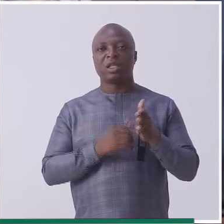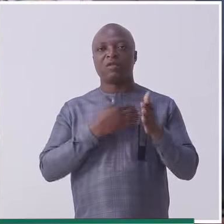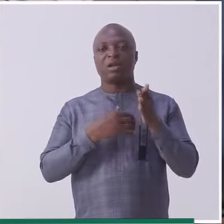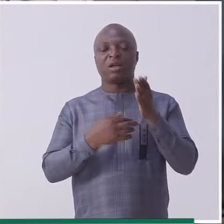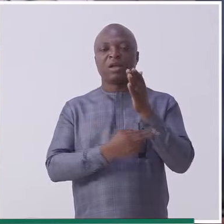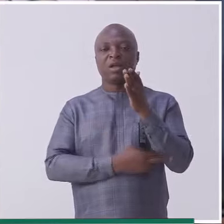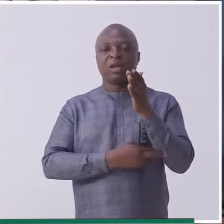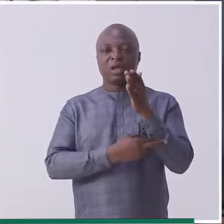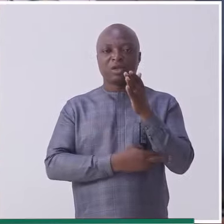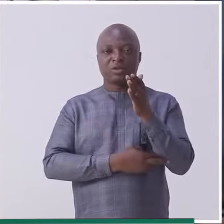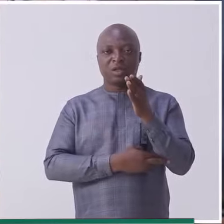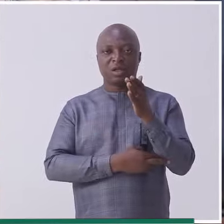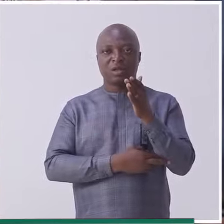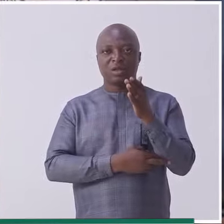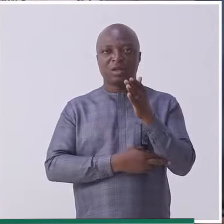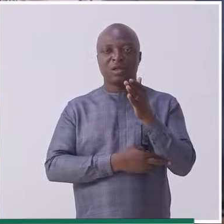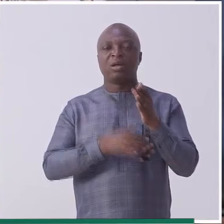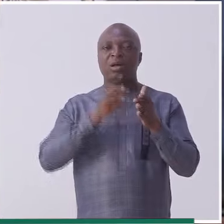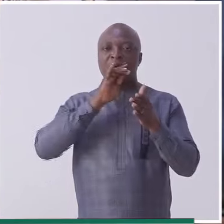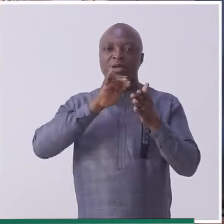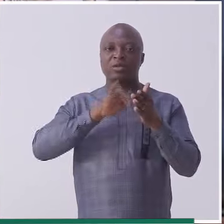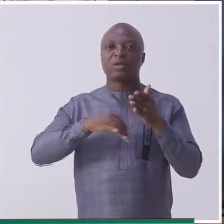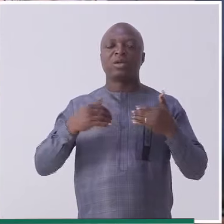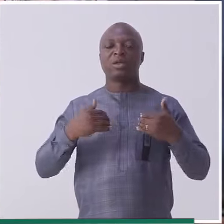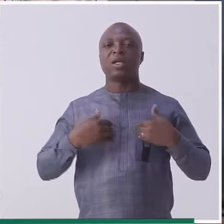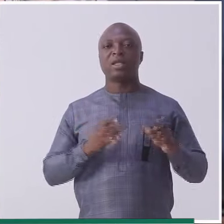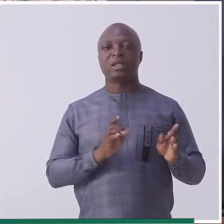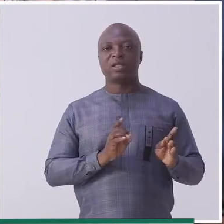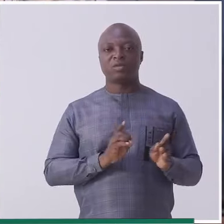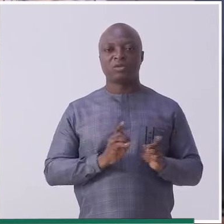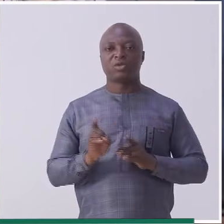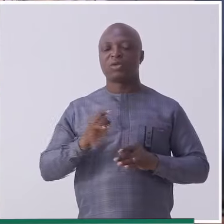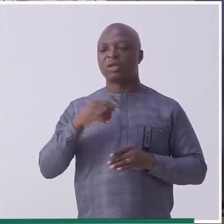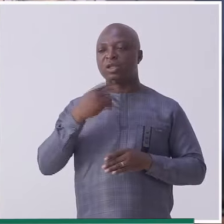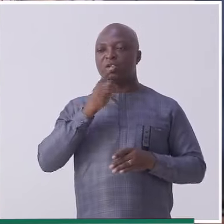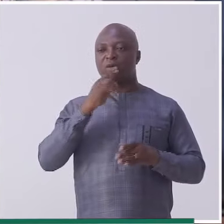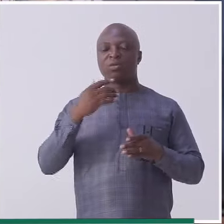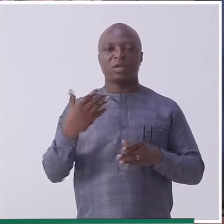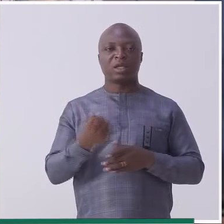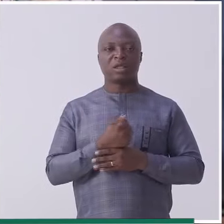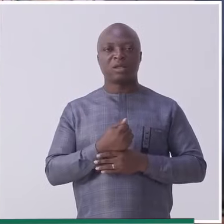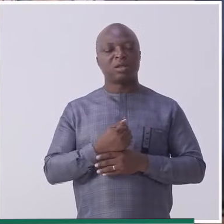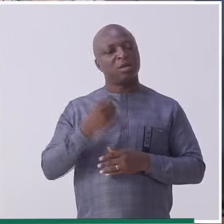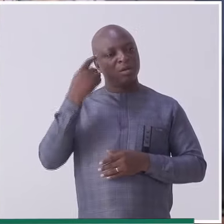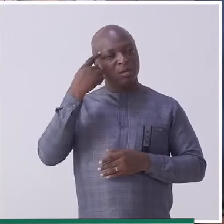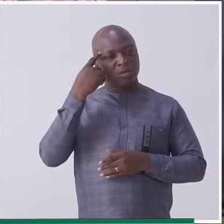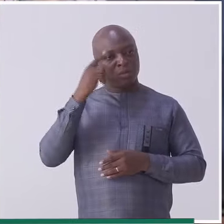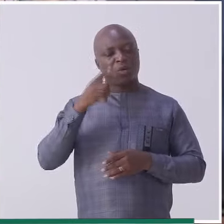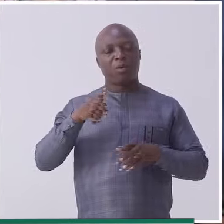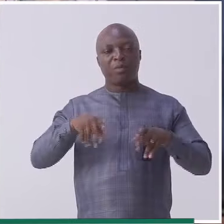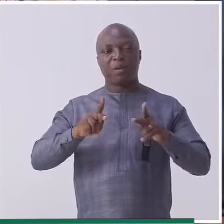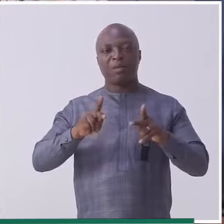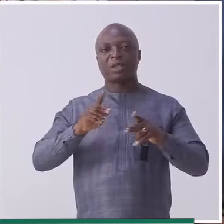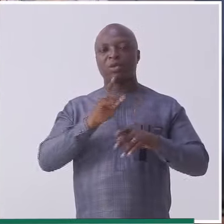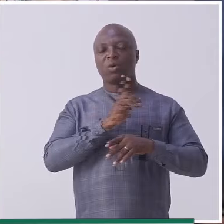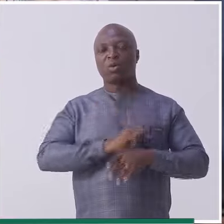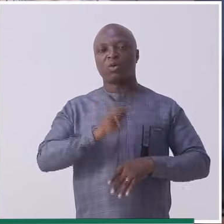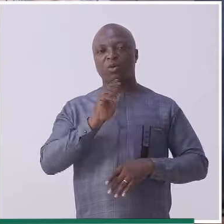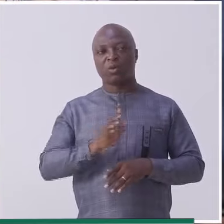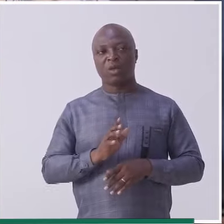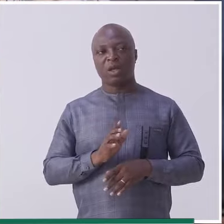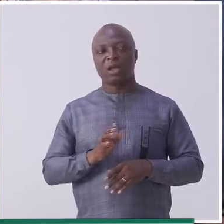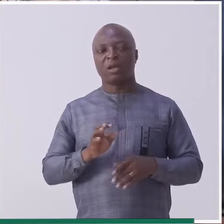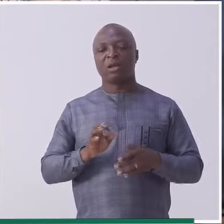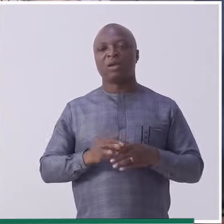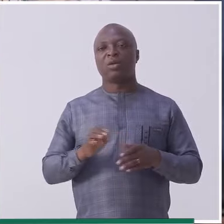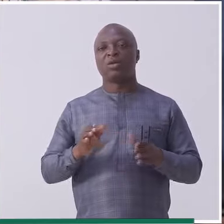législatives et les régionales. Est-ce qu'il y a des dispositions qui sont prises pour permettre aux Togolais de